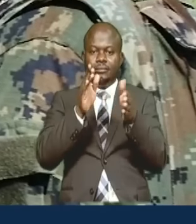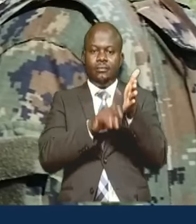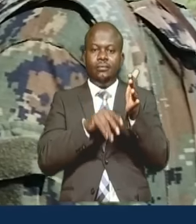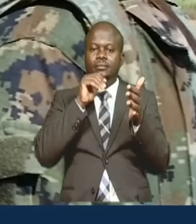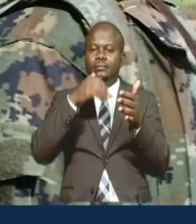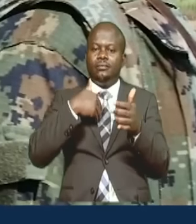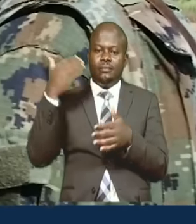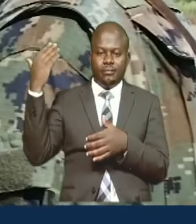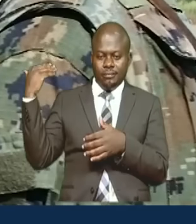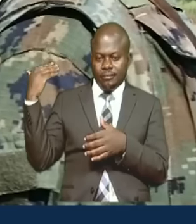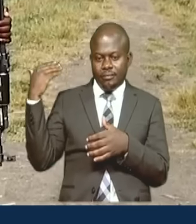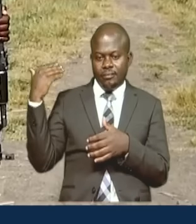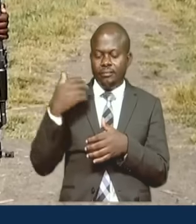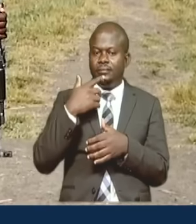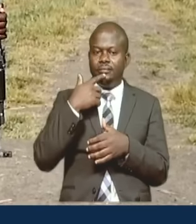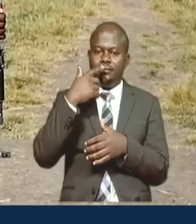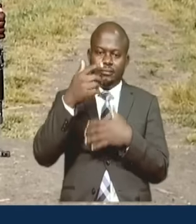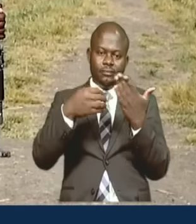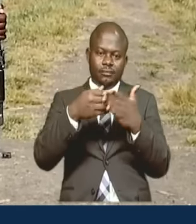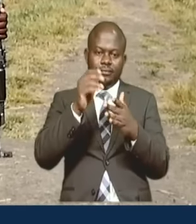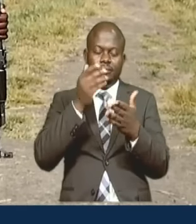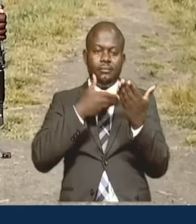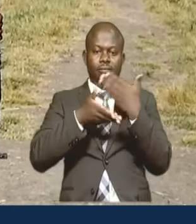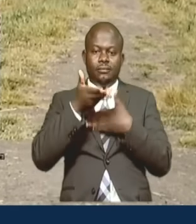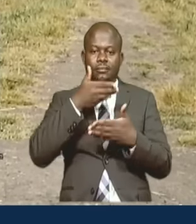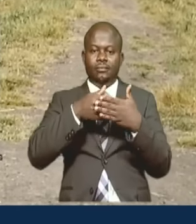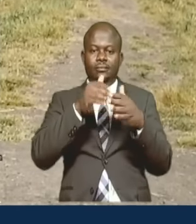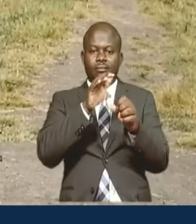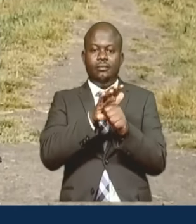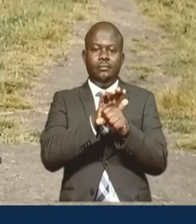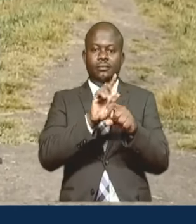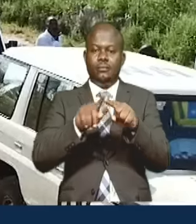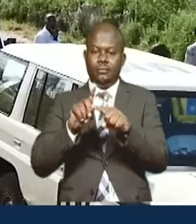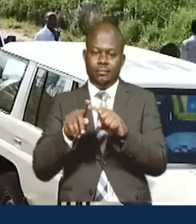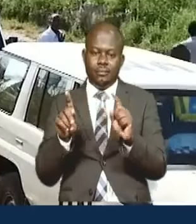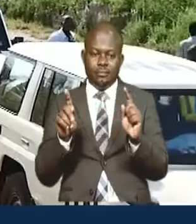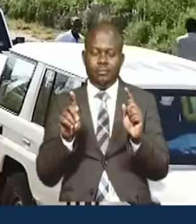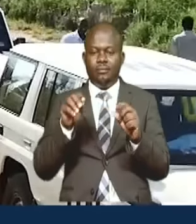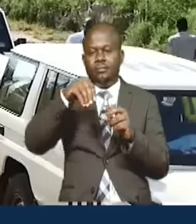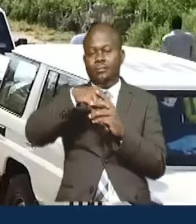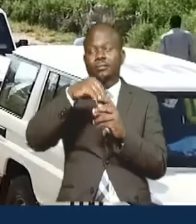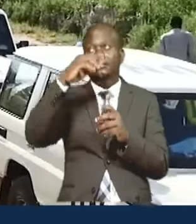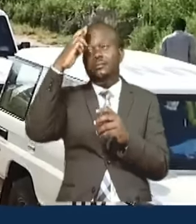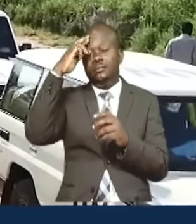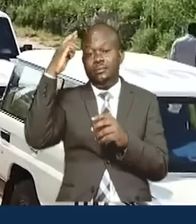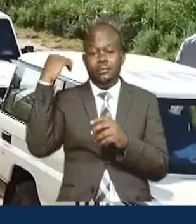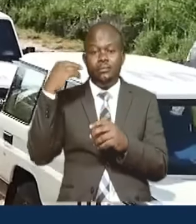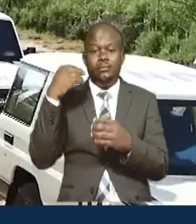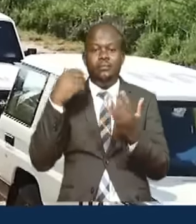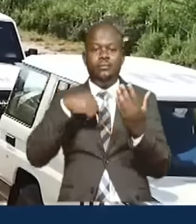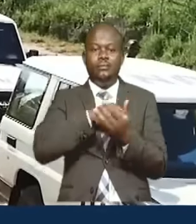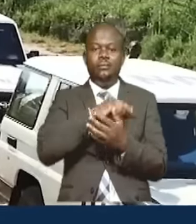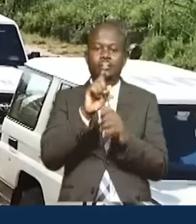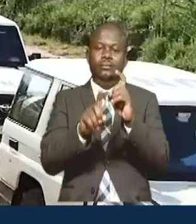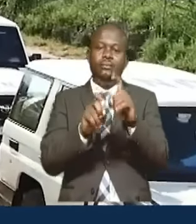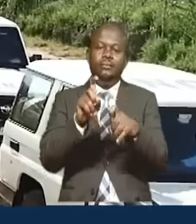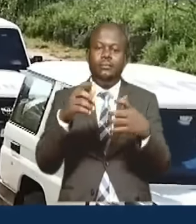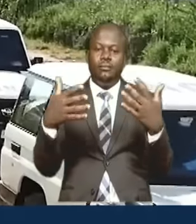bafite hari mu bo twagiye tugana n'abaturage benshi batandukanye muri ibyo bikorwa hari uwo nibuka wambwiye ngo